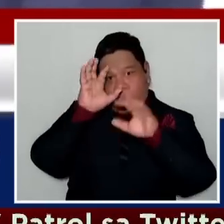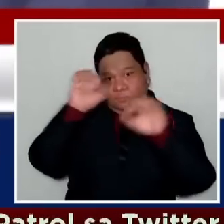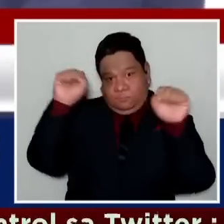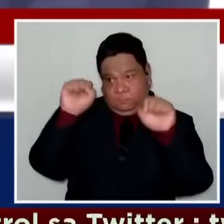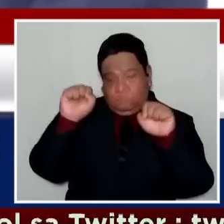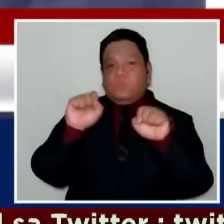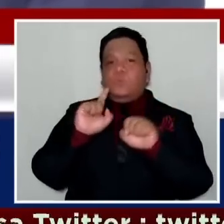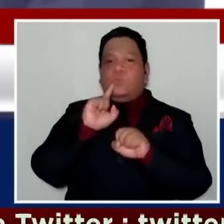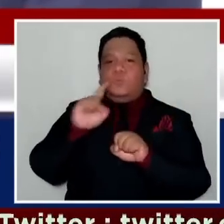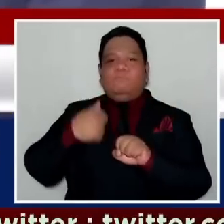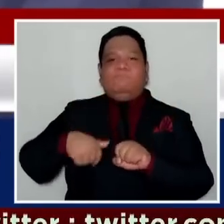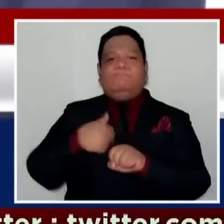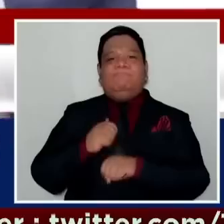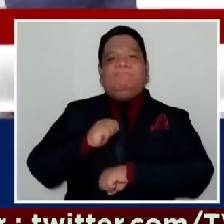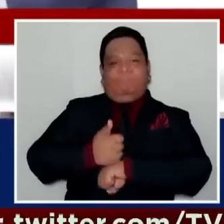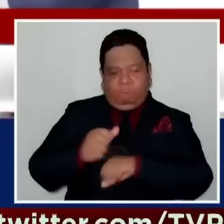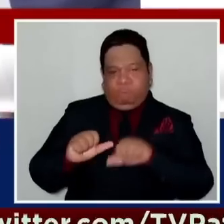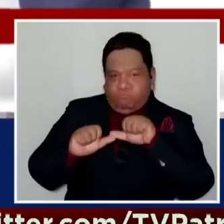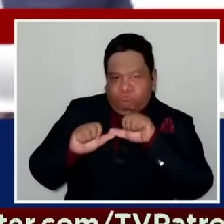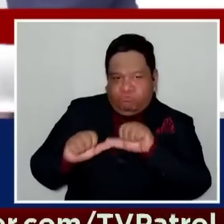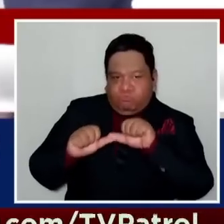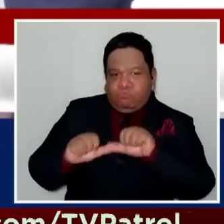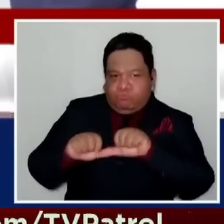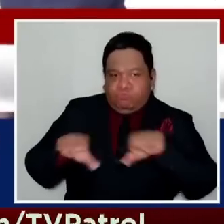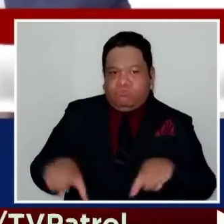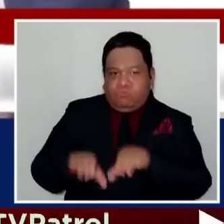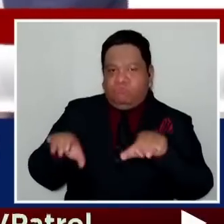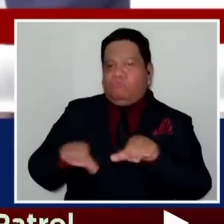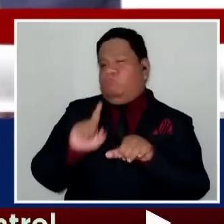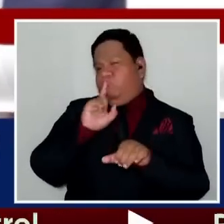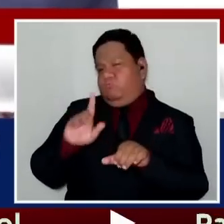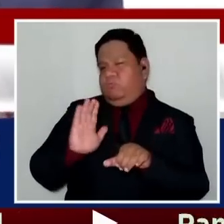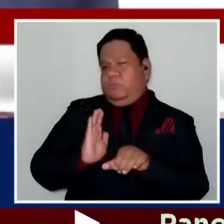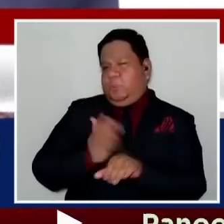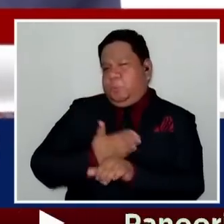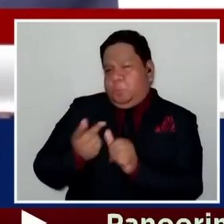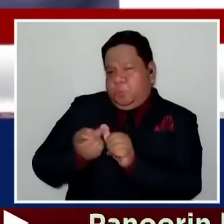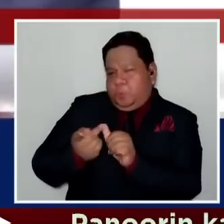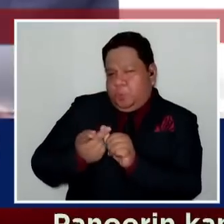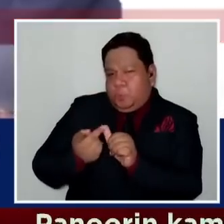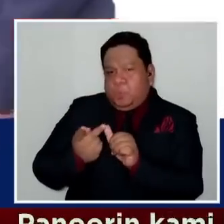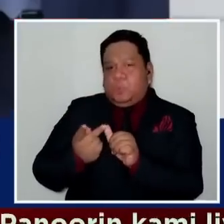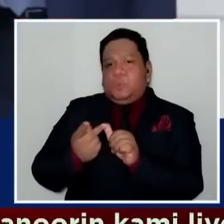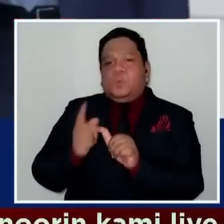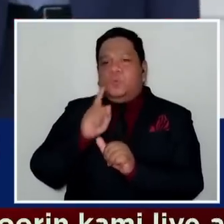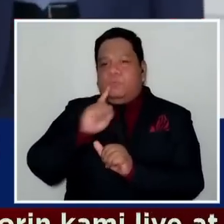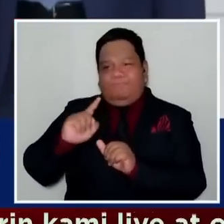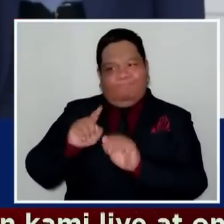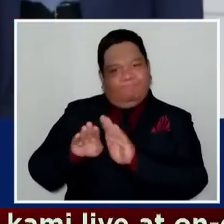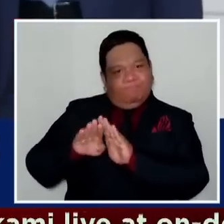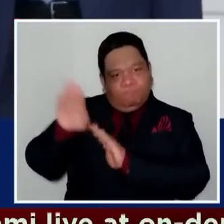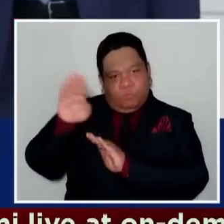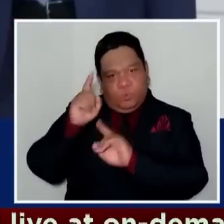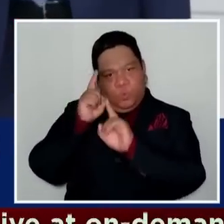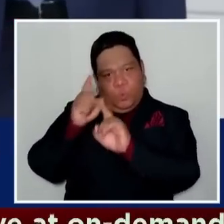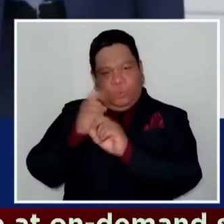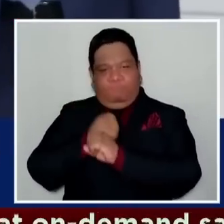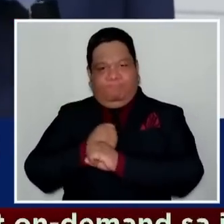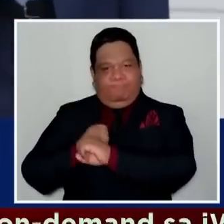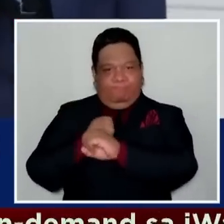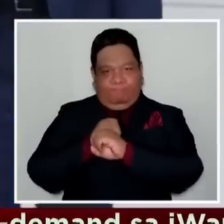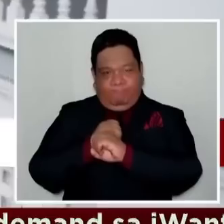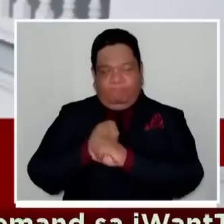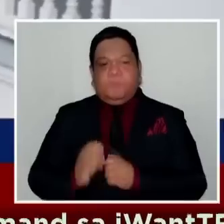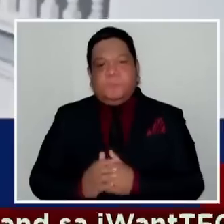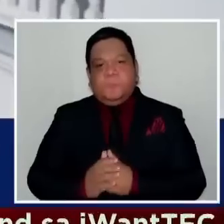continue to do the work that we have that is a priority around our mutual prosperity and security. Sa kanilang meeting, tinalakay ng